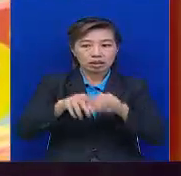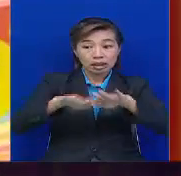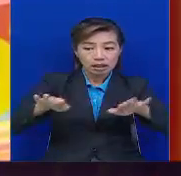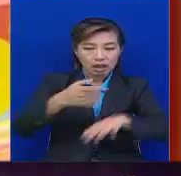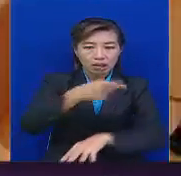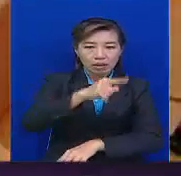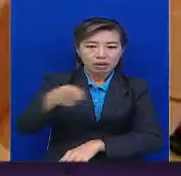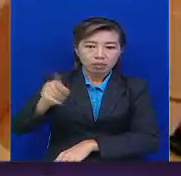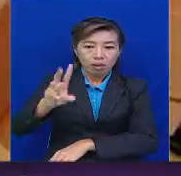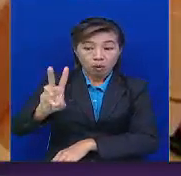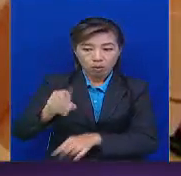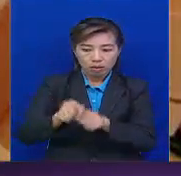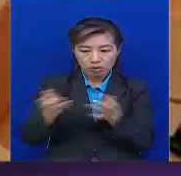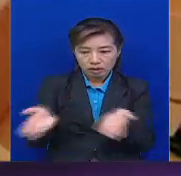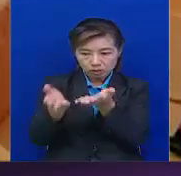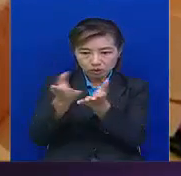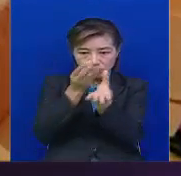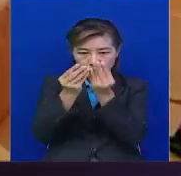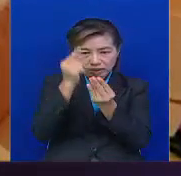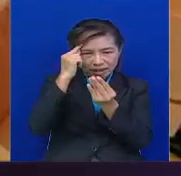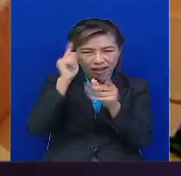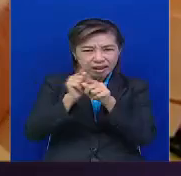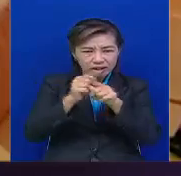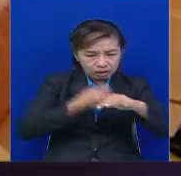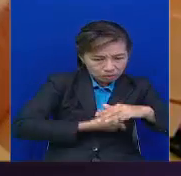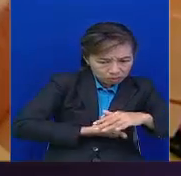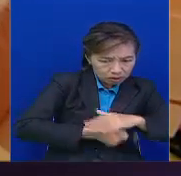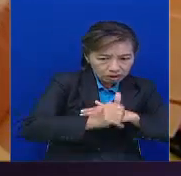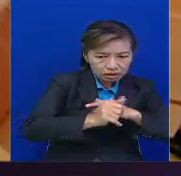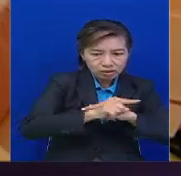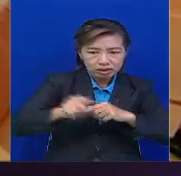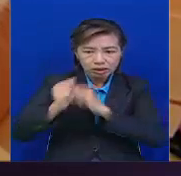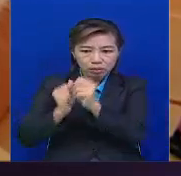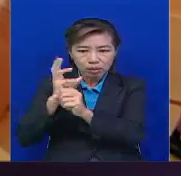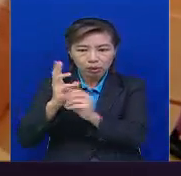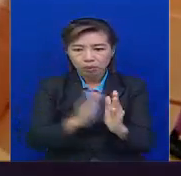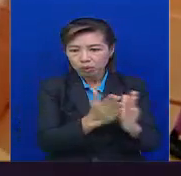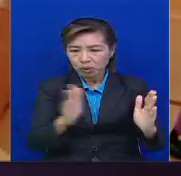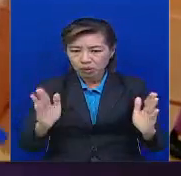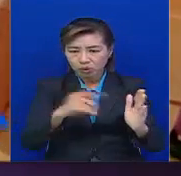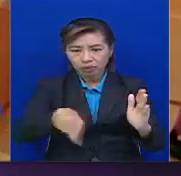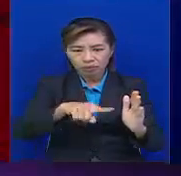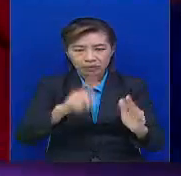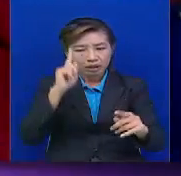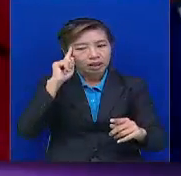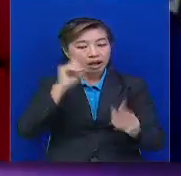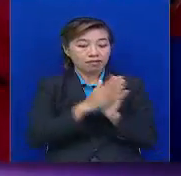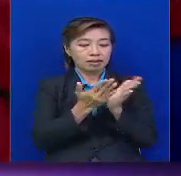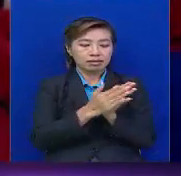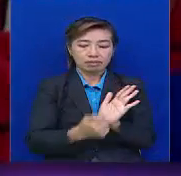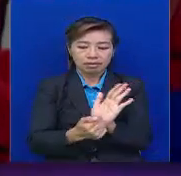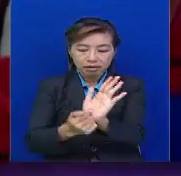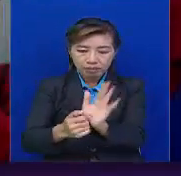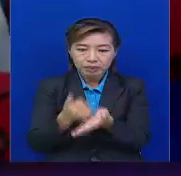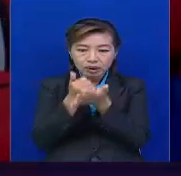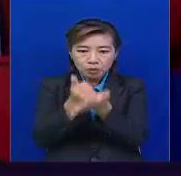ฐมวัยที่อยู่ในช่วงอายุระหว่างแรกเกิดถึง6ขวบด้วยการนำหนังสือมาเป็นสื่อจึงเป็นวิธีที่ปลูกฝังความคิด